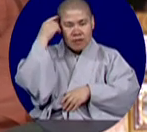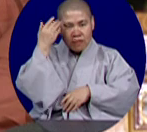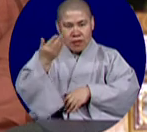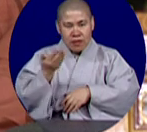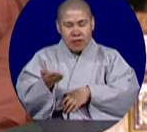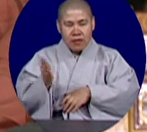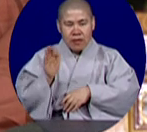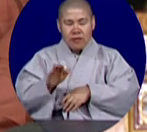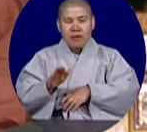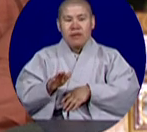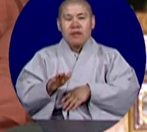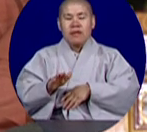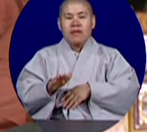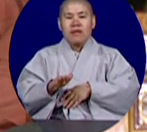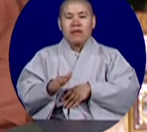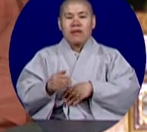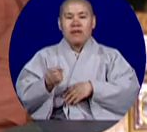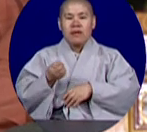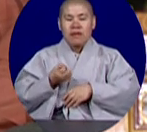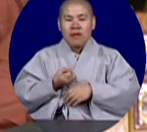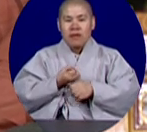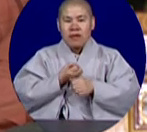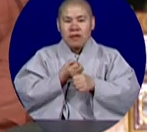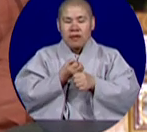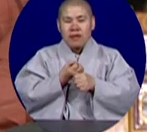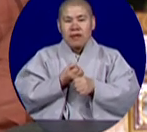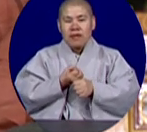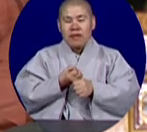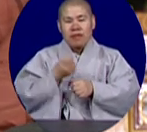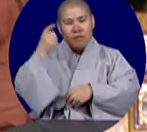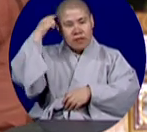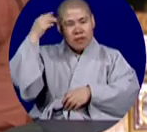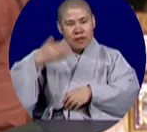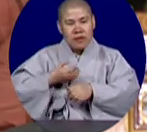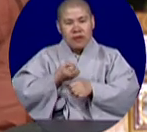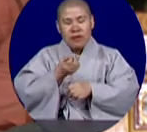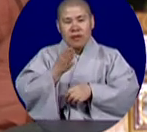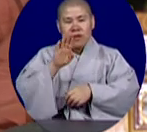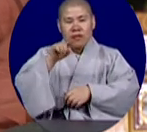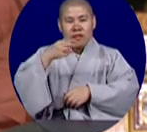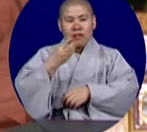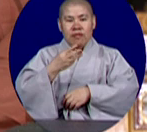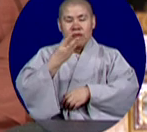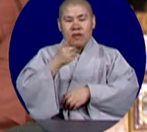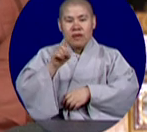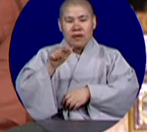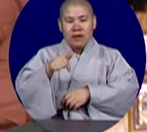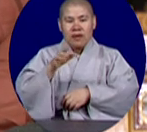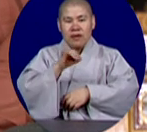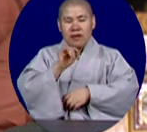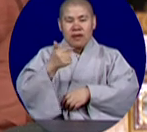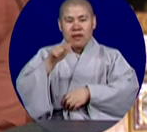하기를 불락인과라, 인과에 안 떨어진다 하고 대답했다. 그거 한마디 대답하고 여우 몸을 500생 동안 지금까지 받았다는